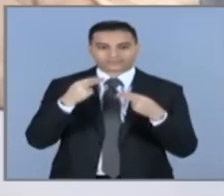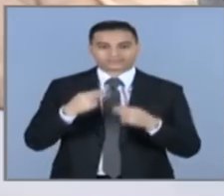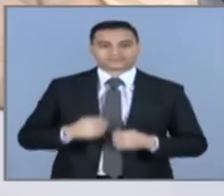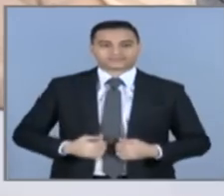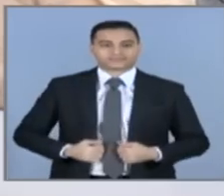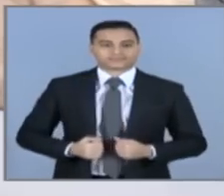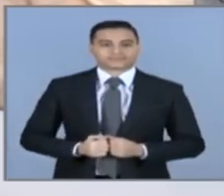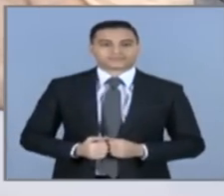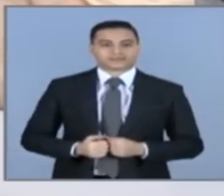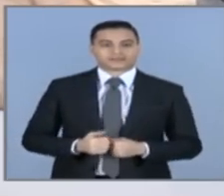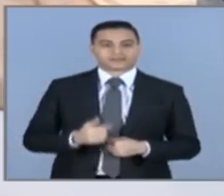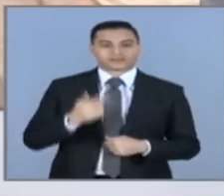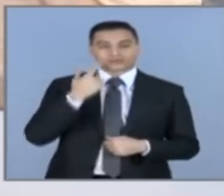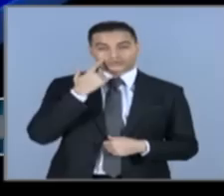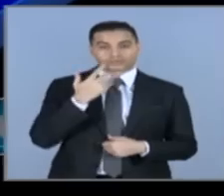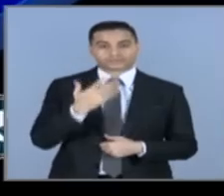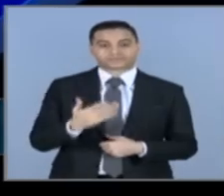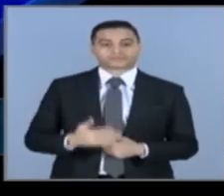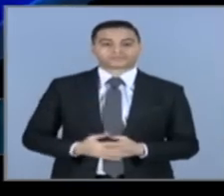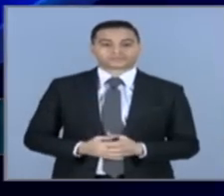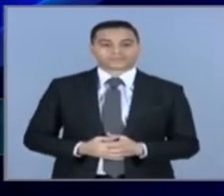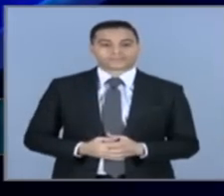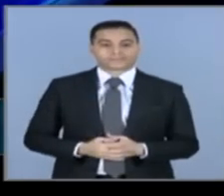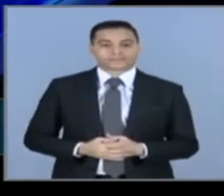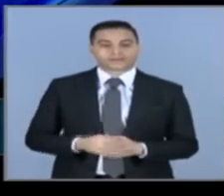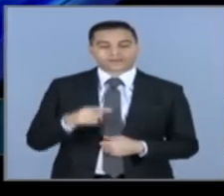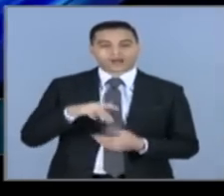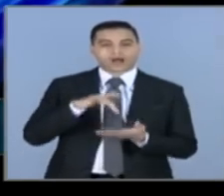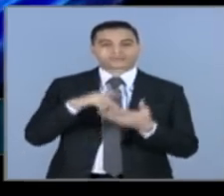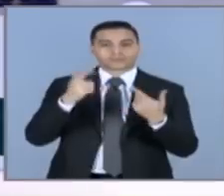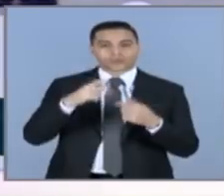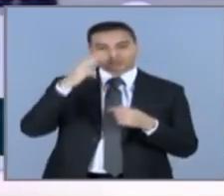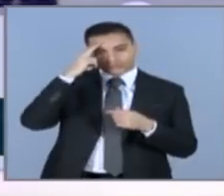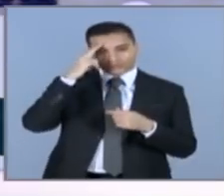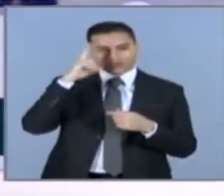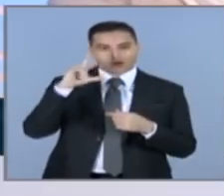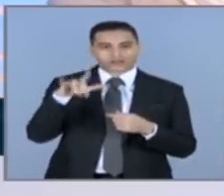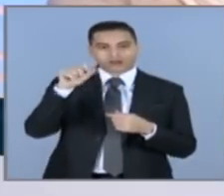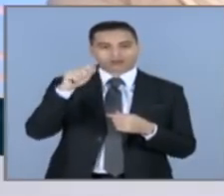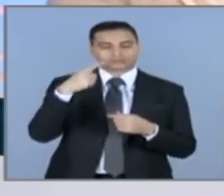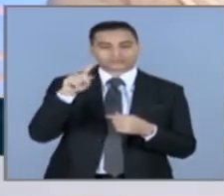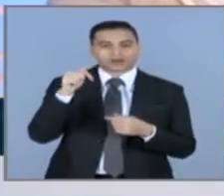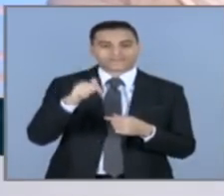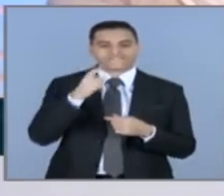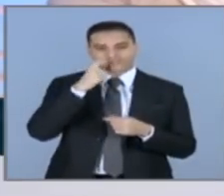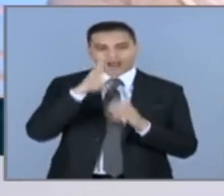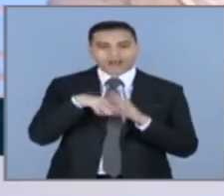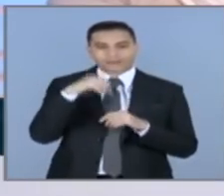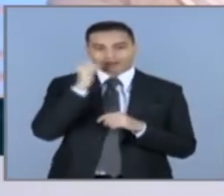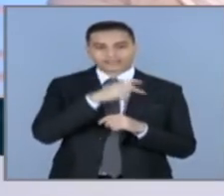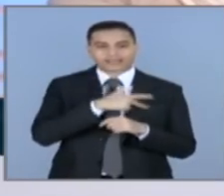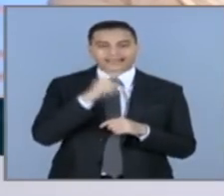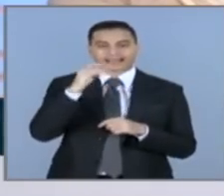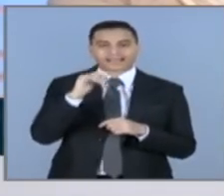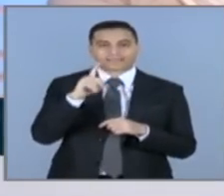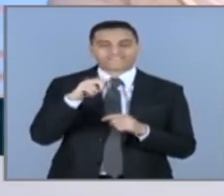خير. تحت الضغط. كاونتر. ما هي عاصمة دولة السعودية؟ الرياض. صح. فنانة قامت بدور نجيبة